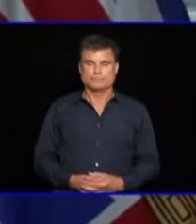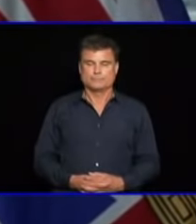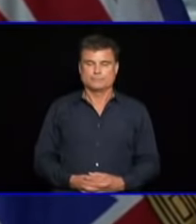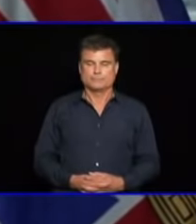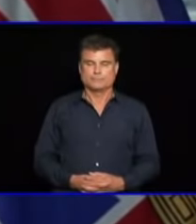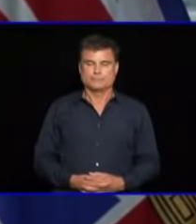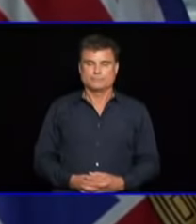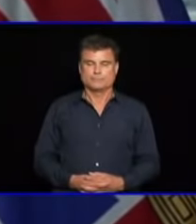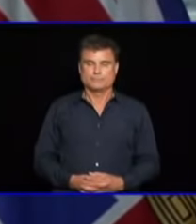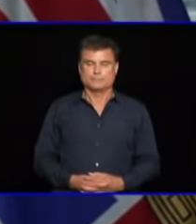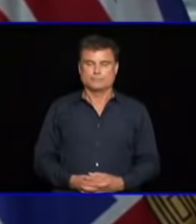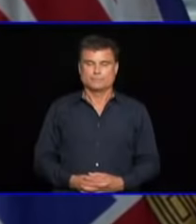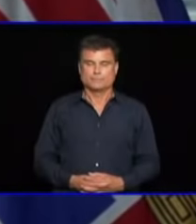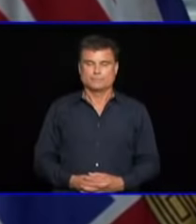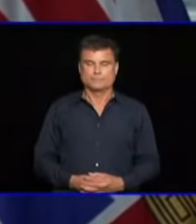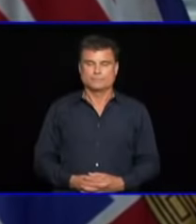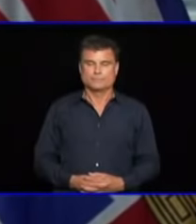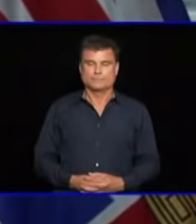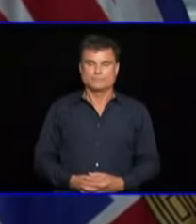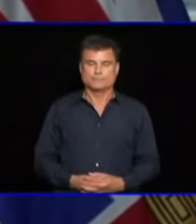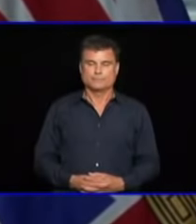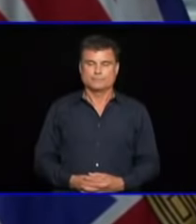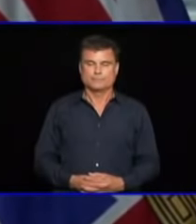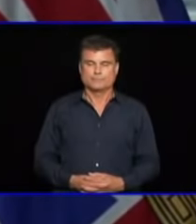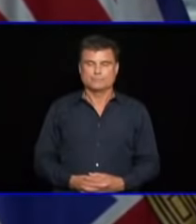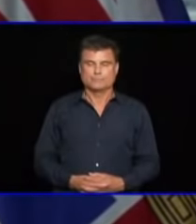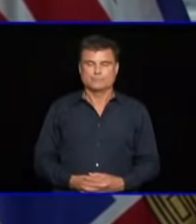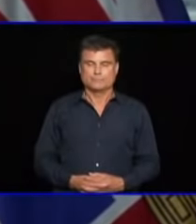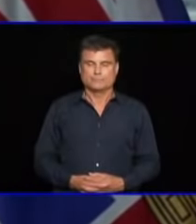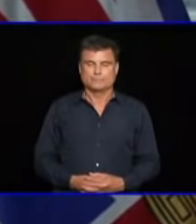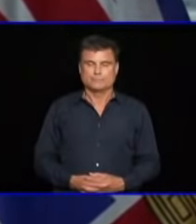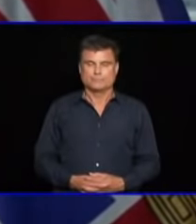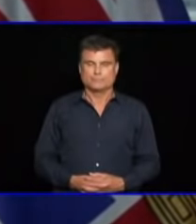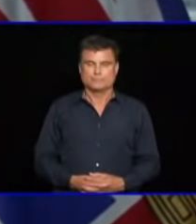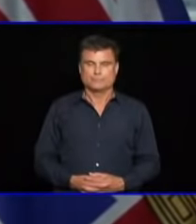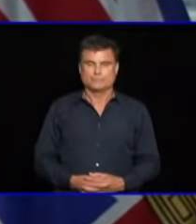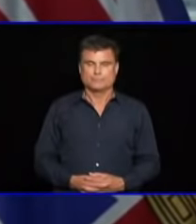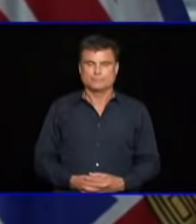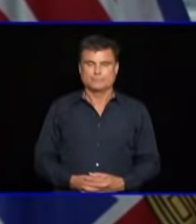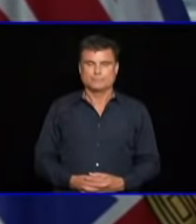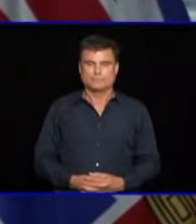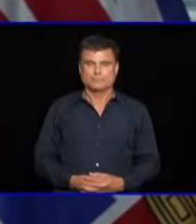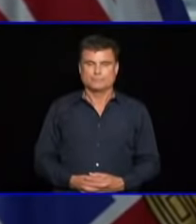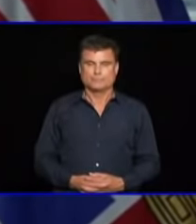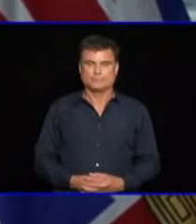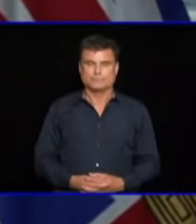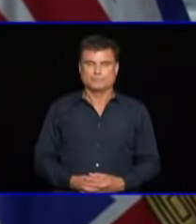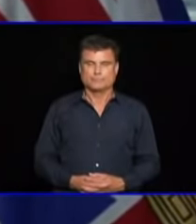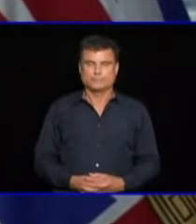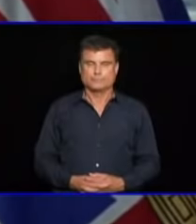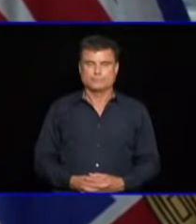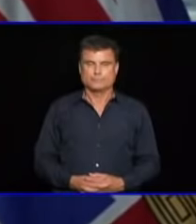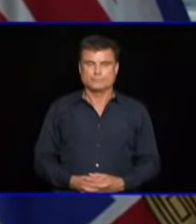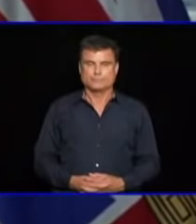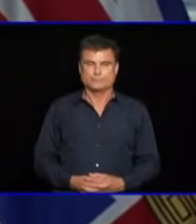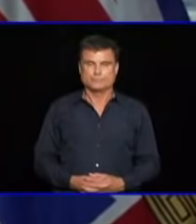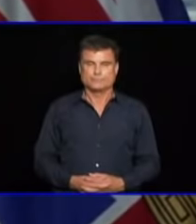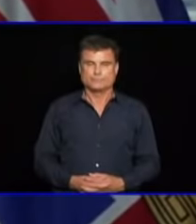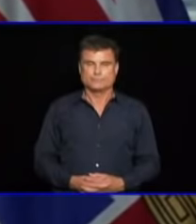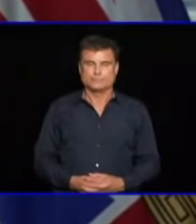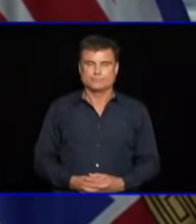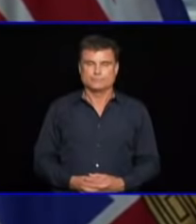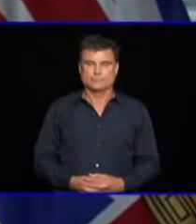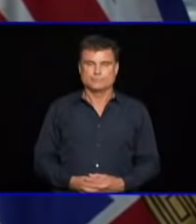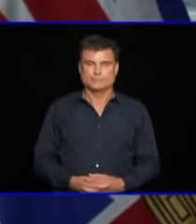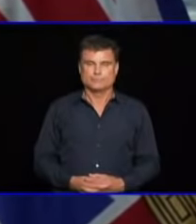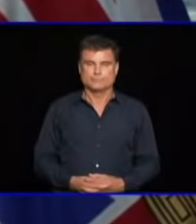Il y a aussi 79 cas de personnes qui vivent en dehors du Canada. Parmi l'ensemble des cas confirmés de COVID-19,